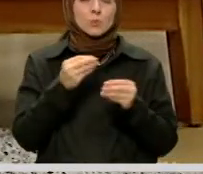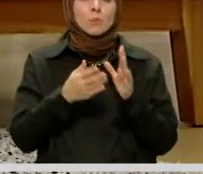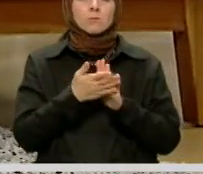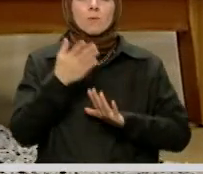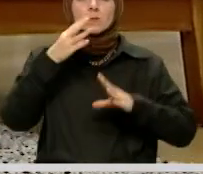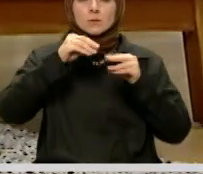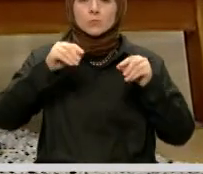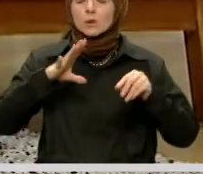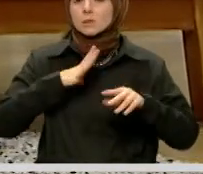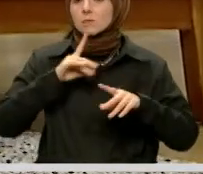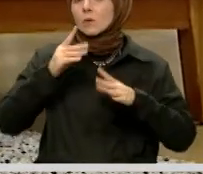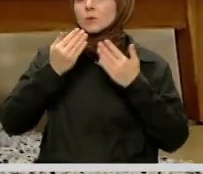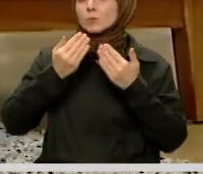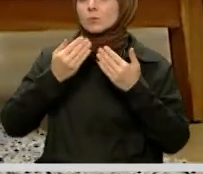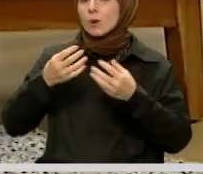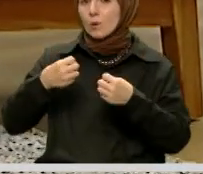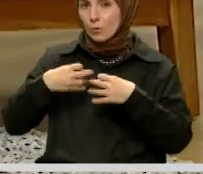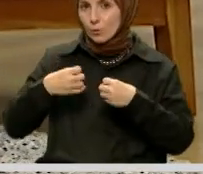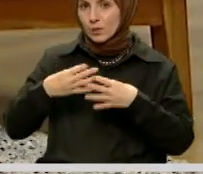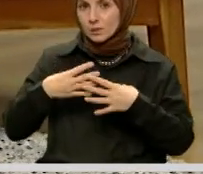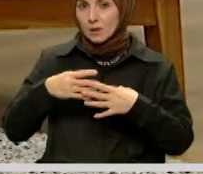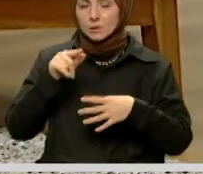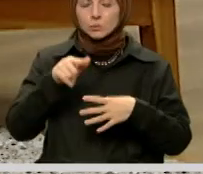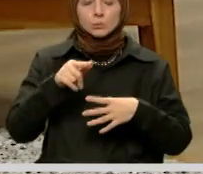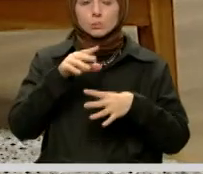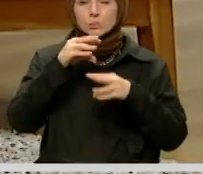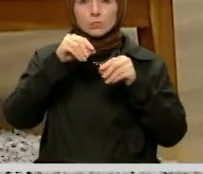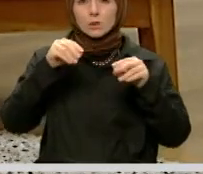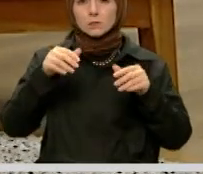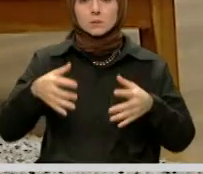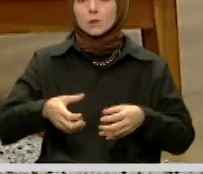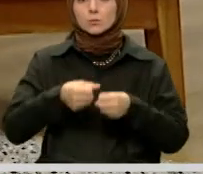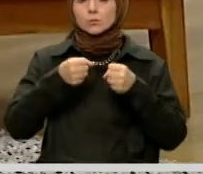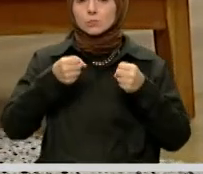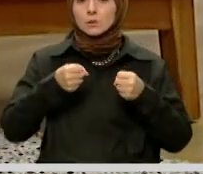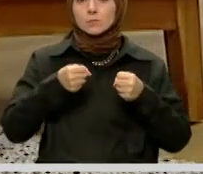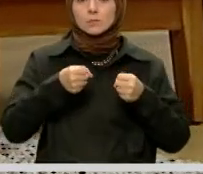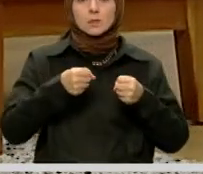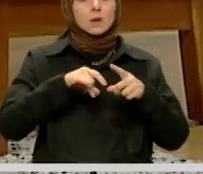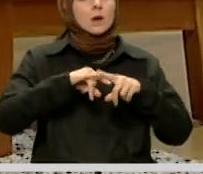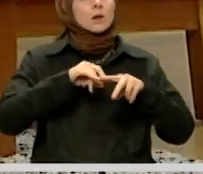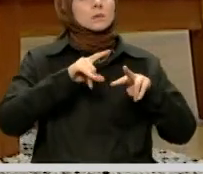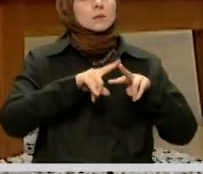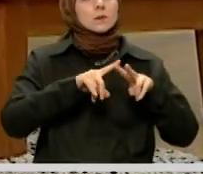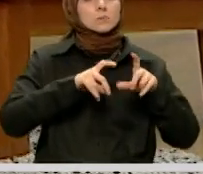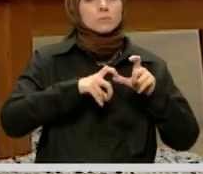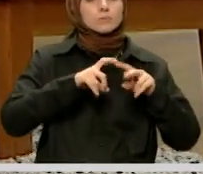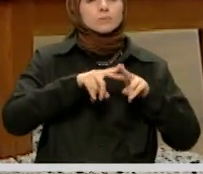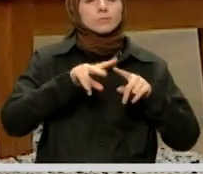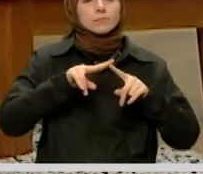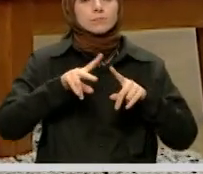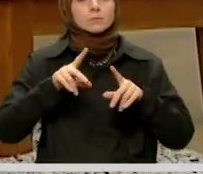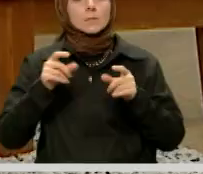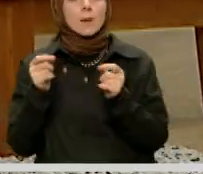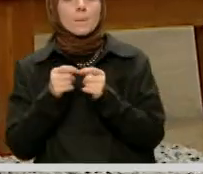Bir dua öğret bize de bu kıtlıktan, kuraklıktan kurtulalım. Hasan-ı Basri ona demiş ki, tövbe istiğfar